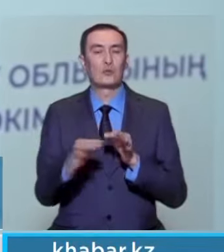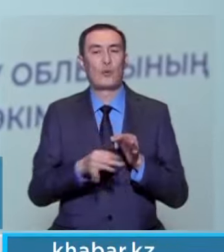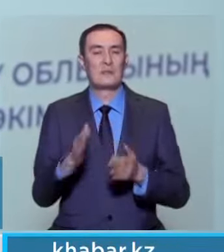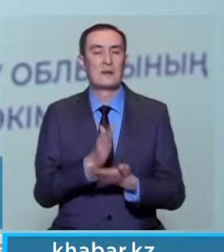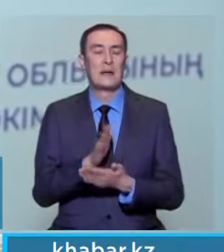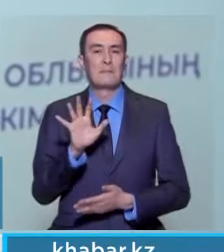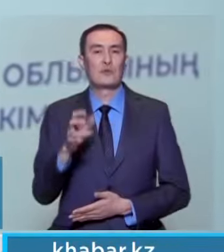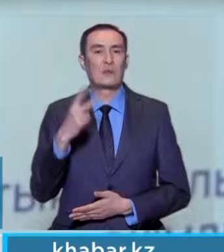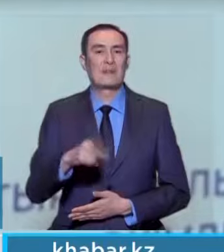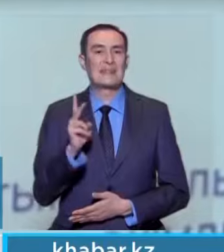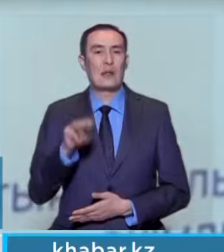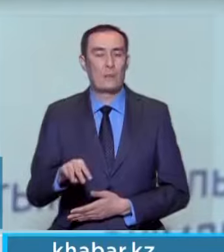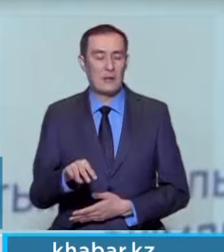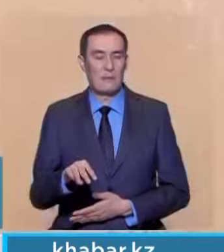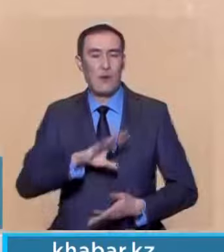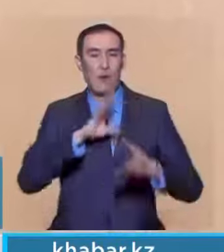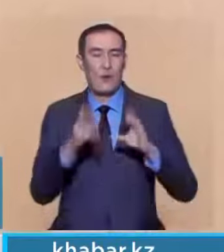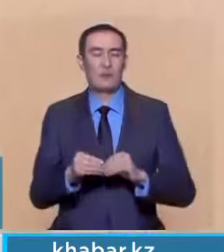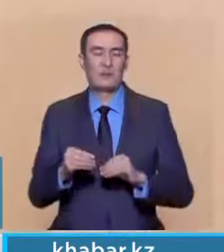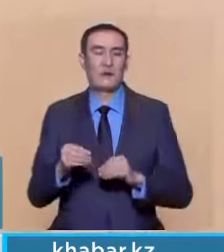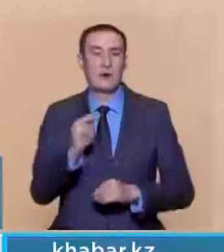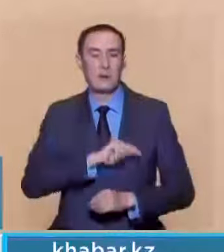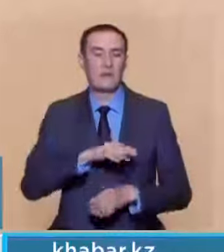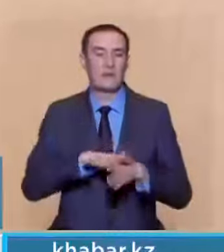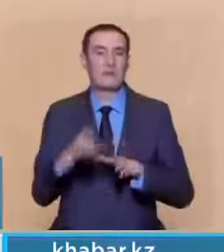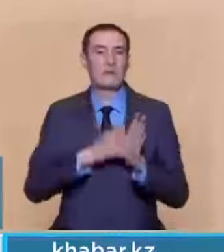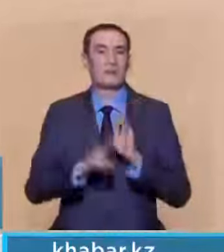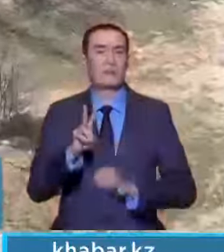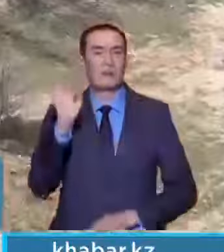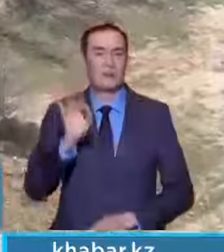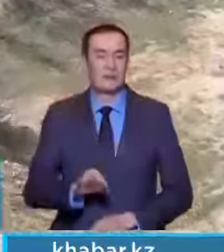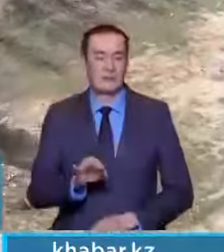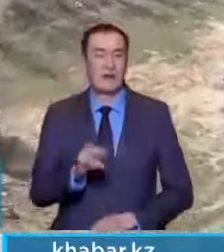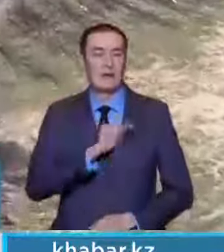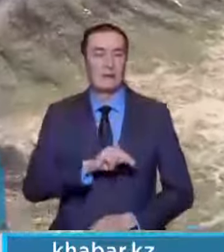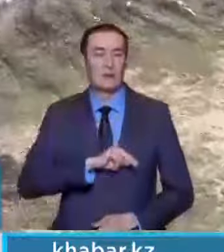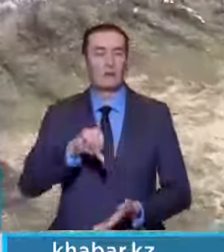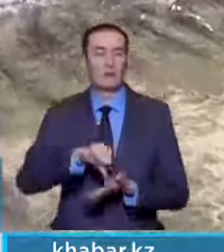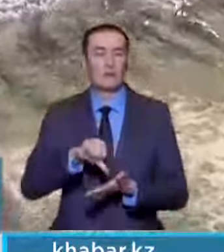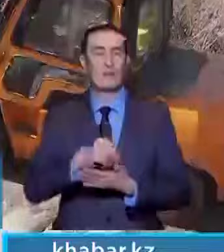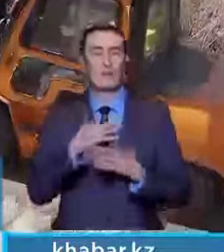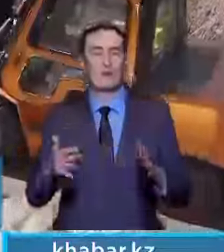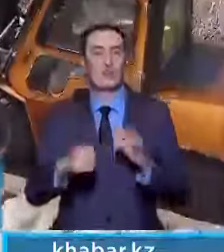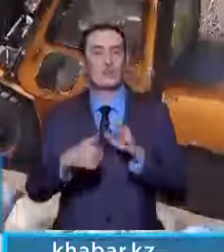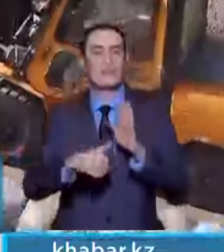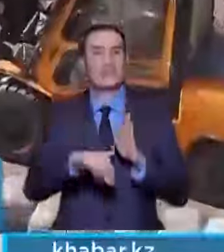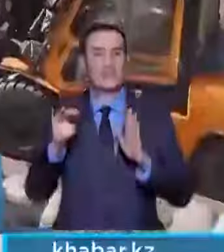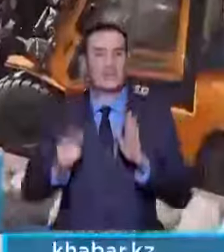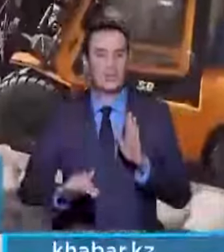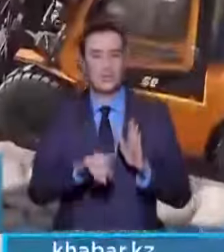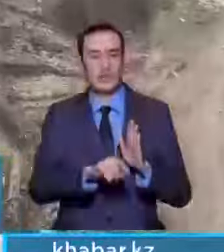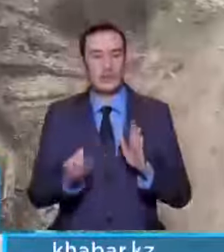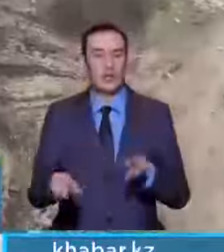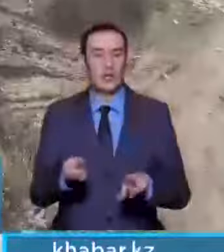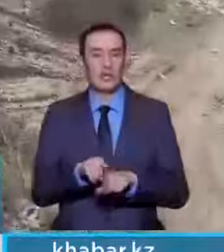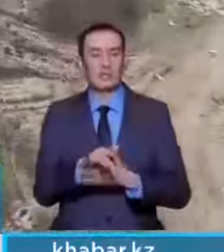составляет 520 километров. Общий объем выполненных работ составляет 92%. В работах задействовано свыше 16 тысяч человек.